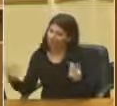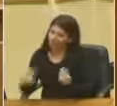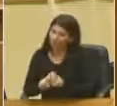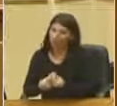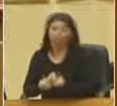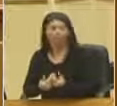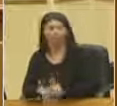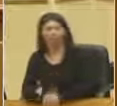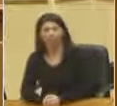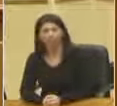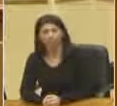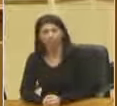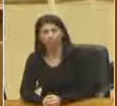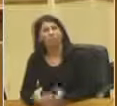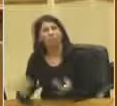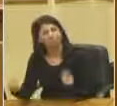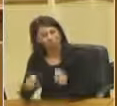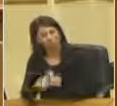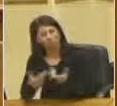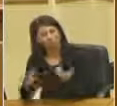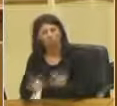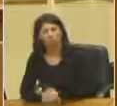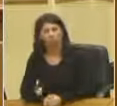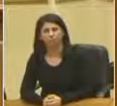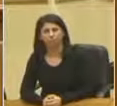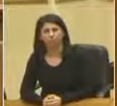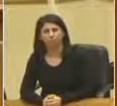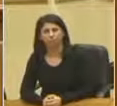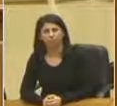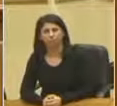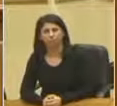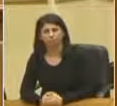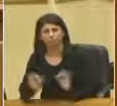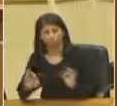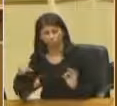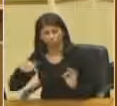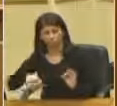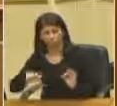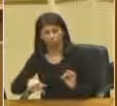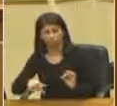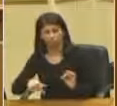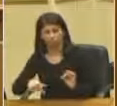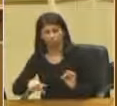βολεύει. Τους βολεύει. Μάλιστα τώρα ο κύριος